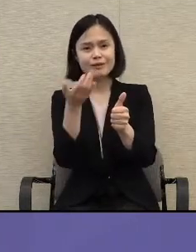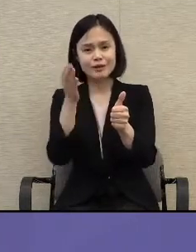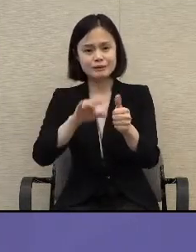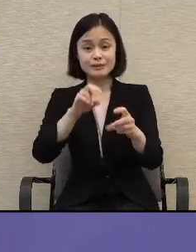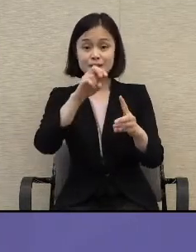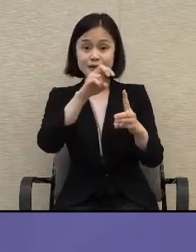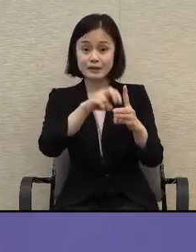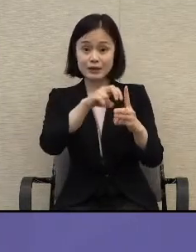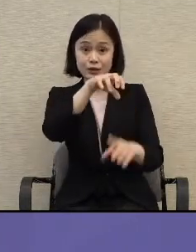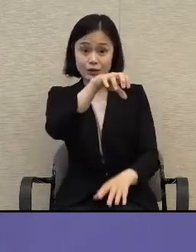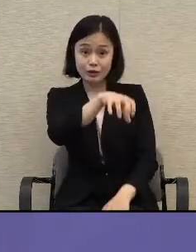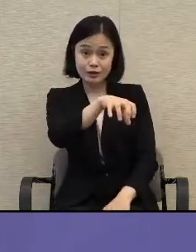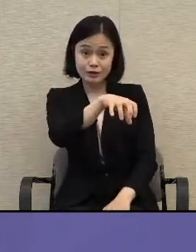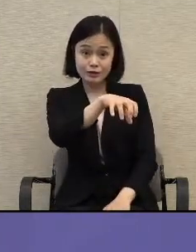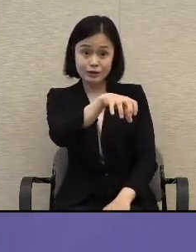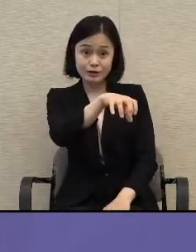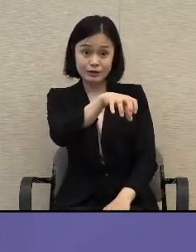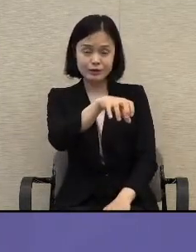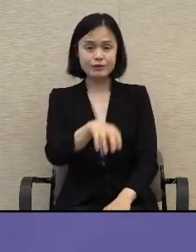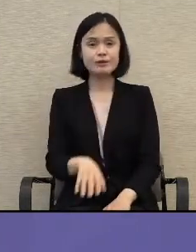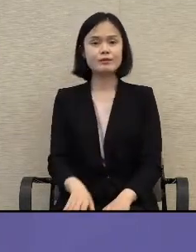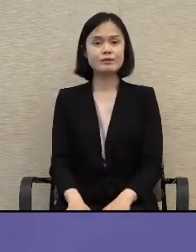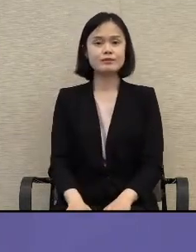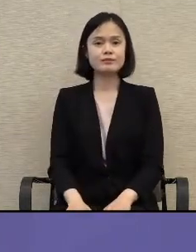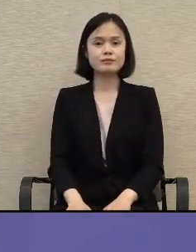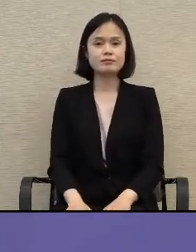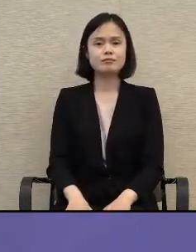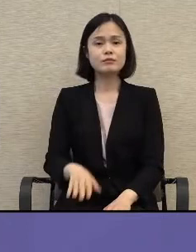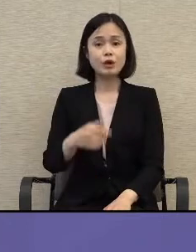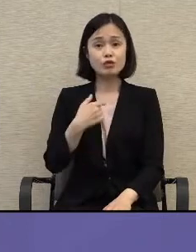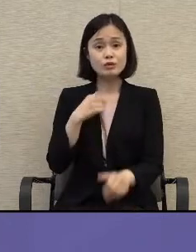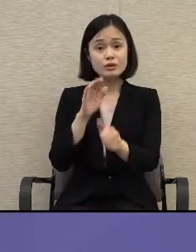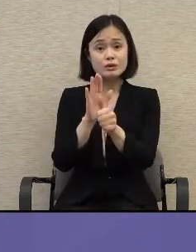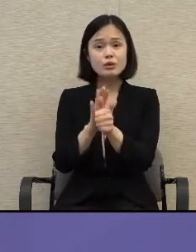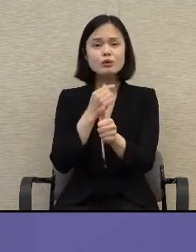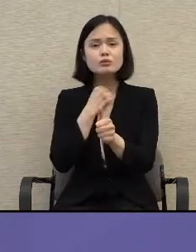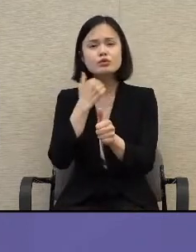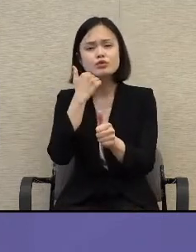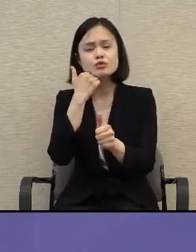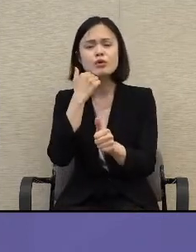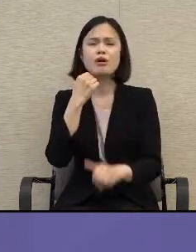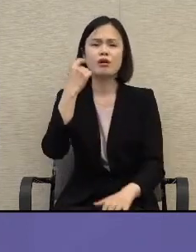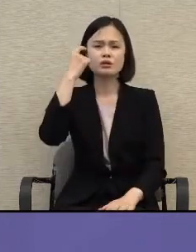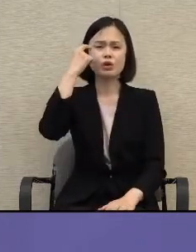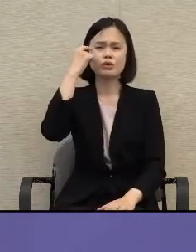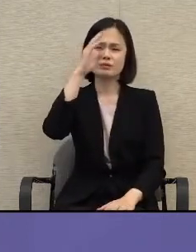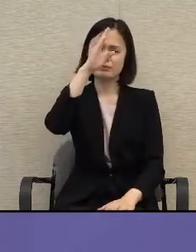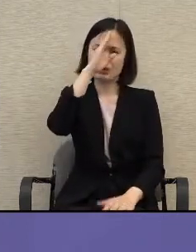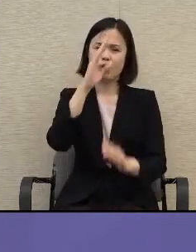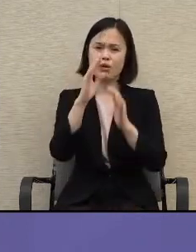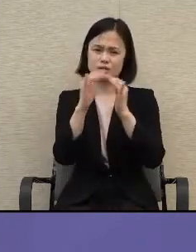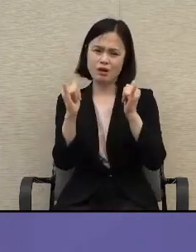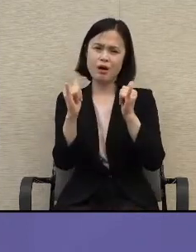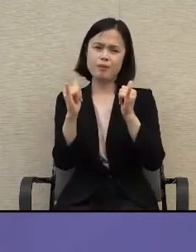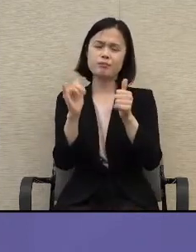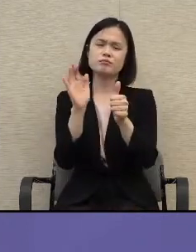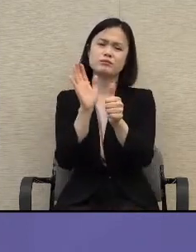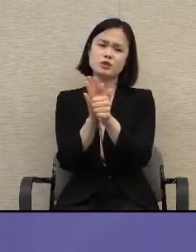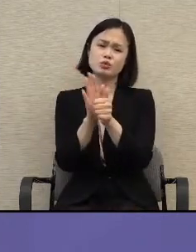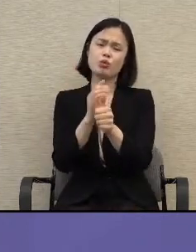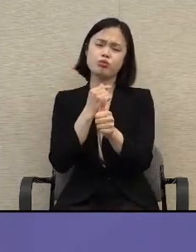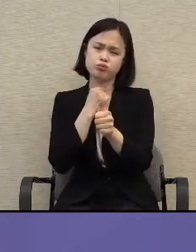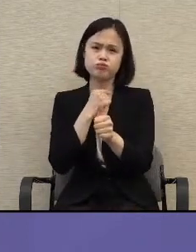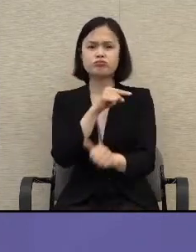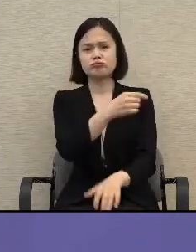필요로 하는, 그러니까 원하는 대상층들은 정신질환자이기는 합니다. 그래서 정신질환자를 중심으로 구성 및 운영되어